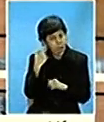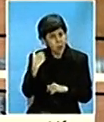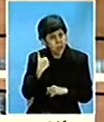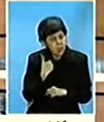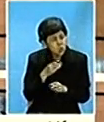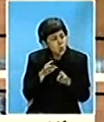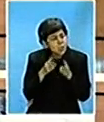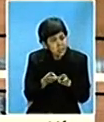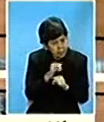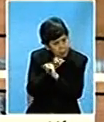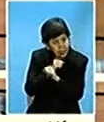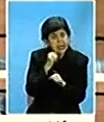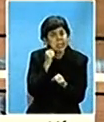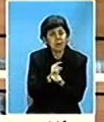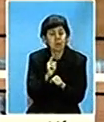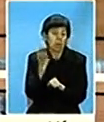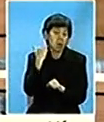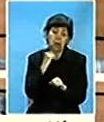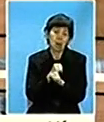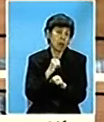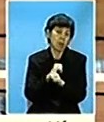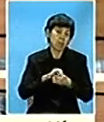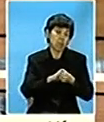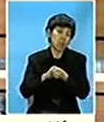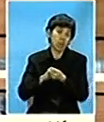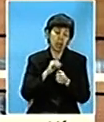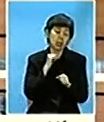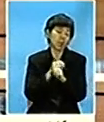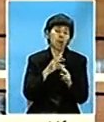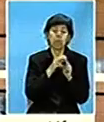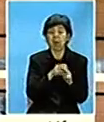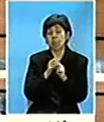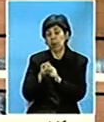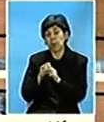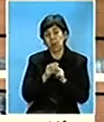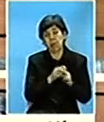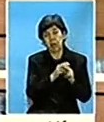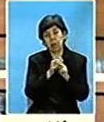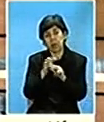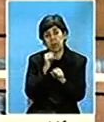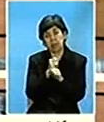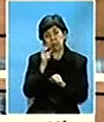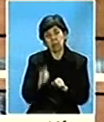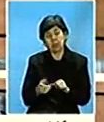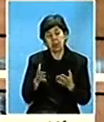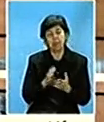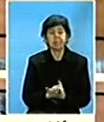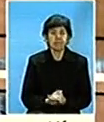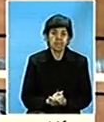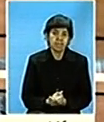านมานั้นไม่ได้ให้ความสำคัญตรงนี้ก็ปล่อยให้ทำไปตามบุญตามกรรมอีกประ